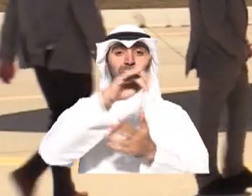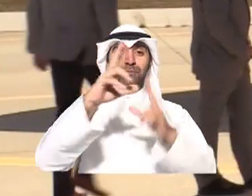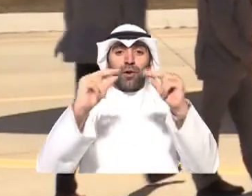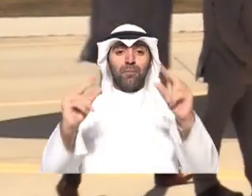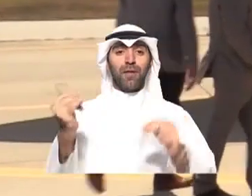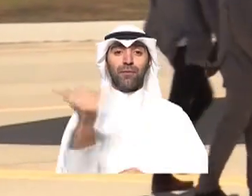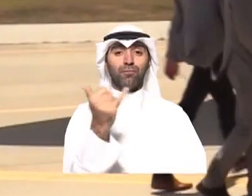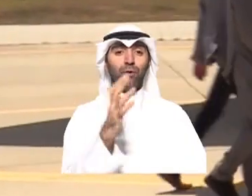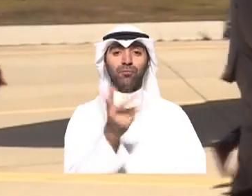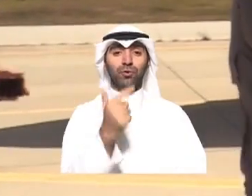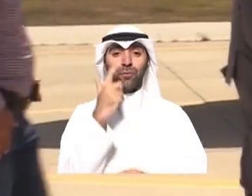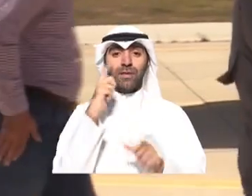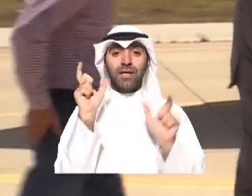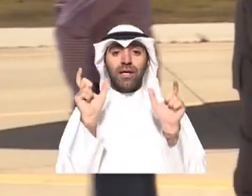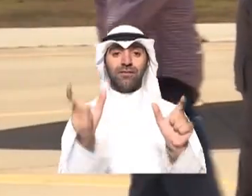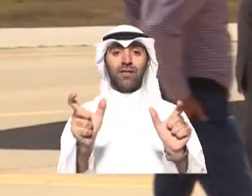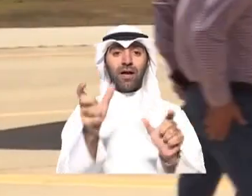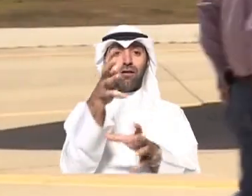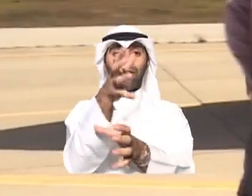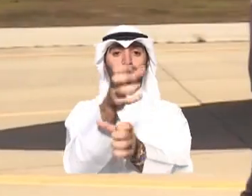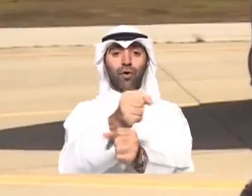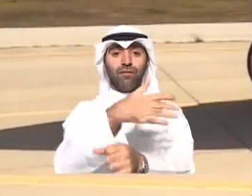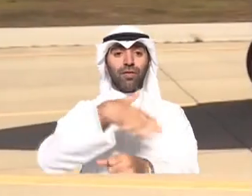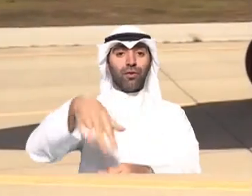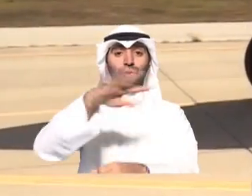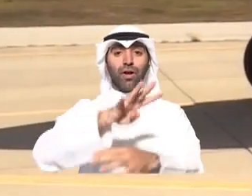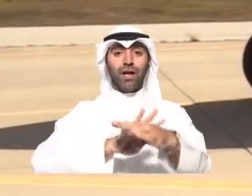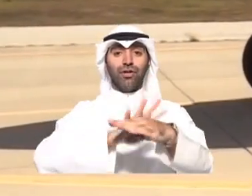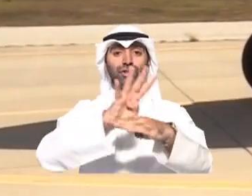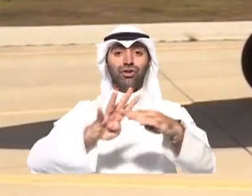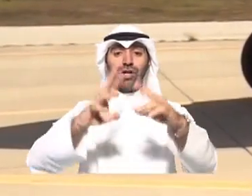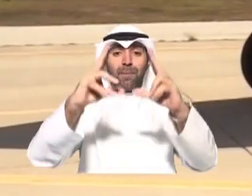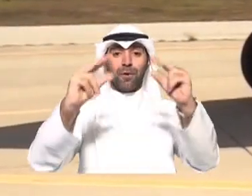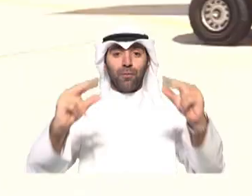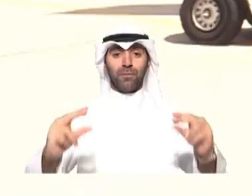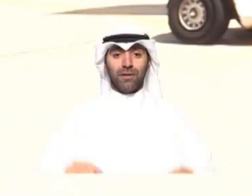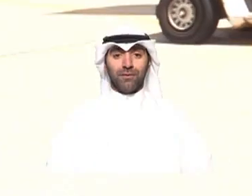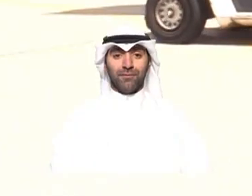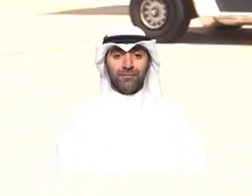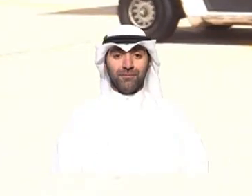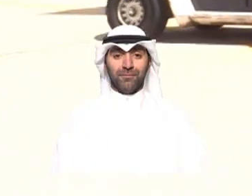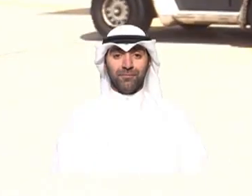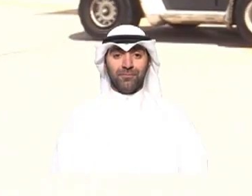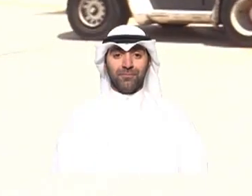ويعم الأمن والأمان. مريم حموي، تلفزيون دولة الكويت، بيروت.